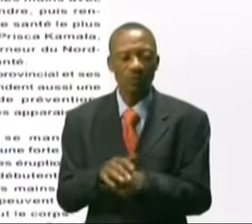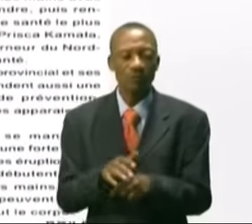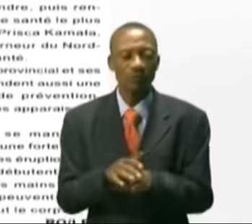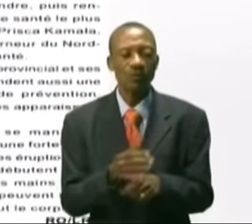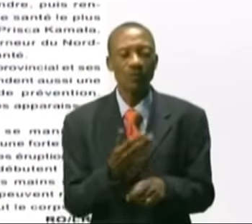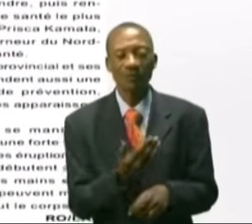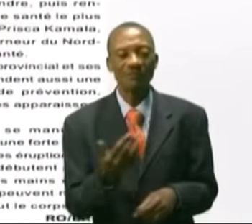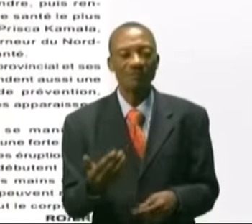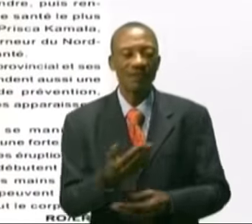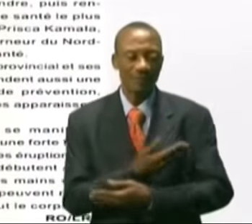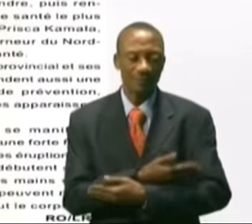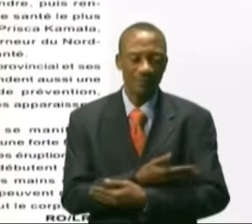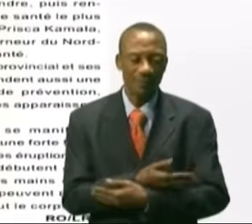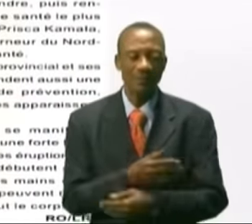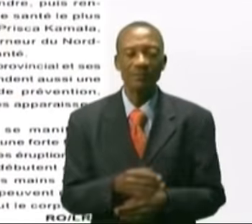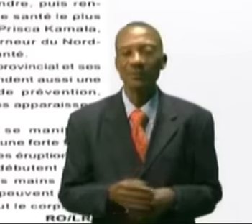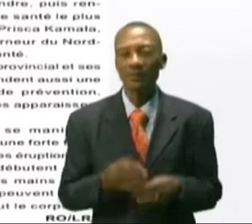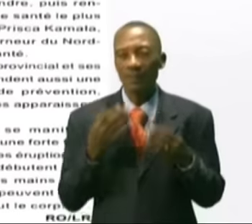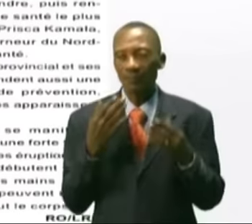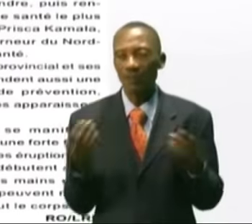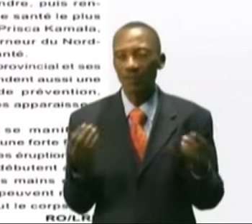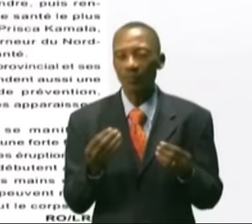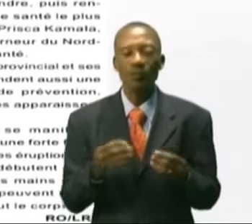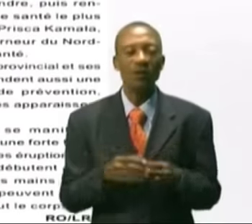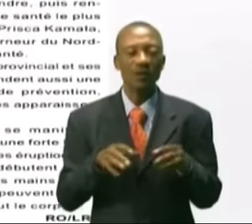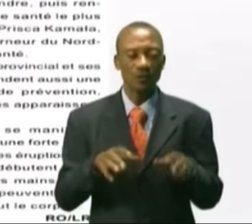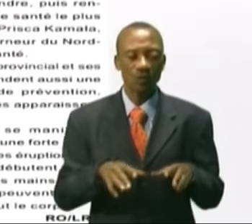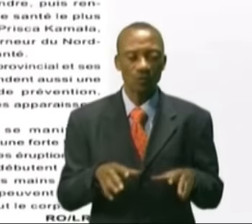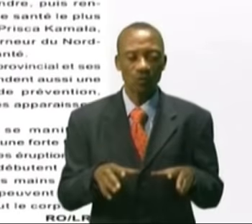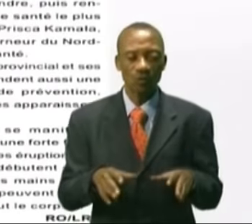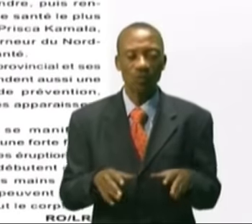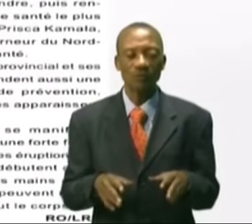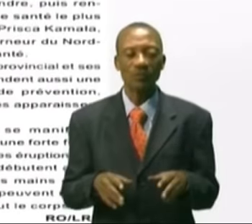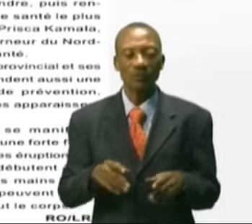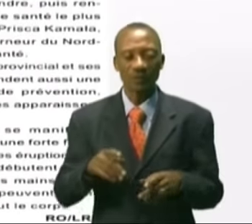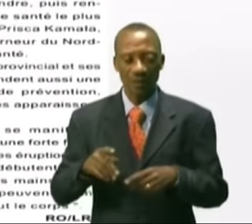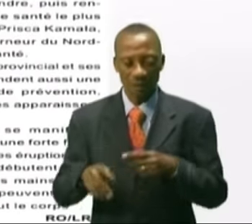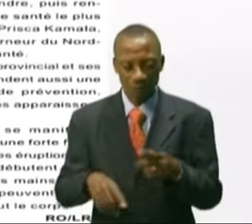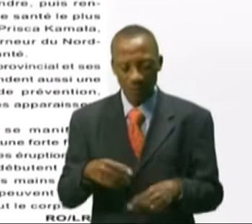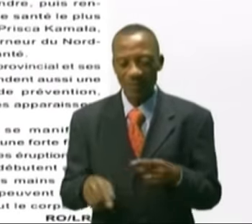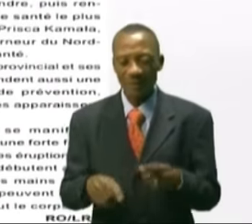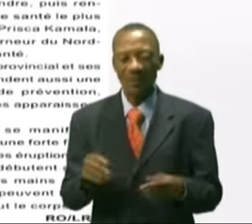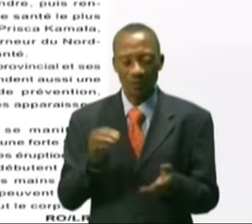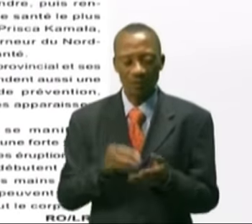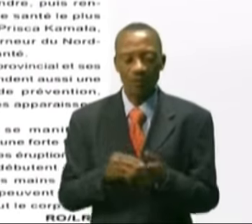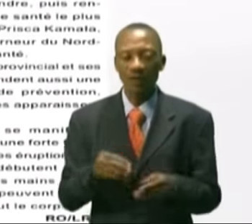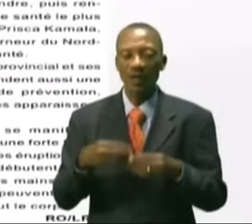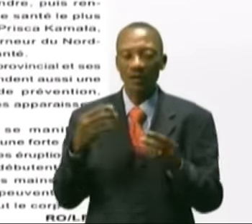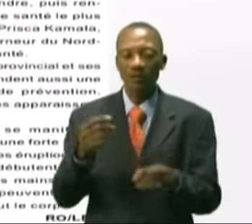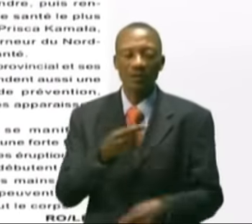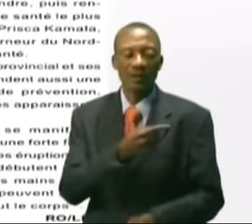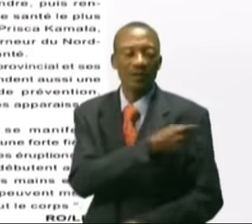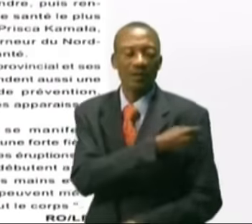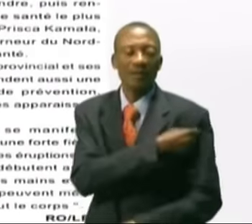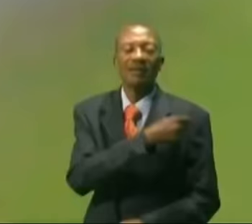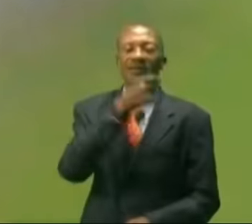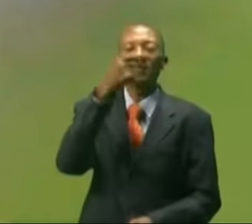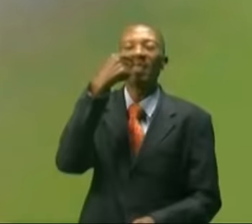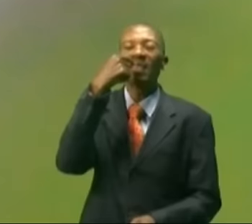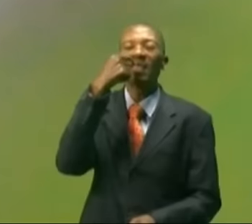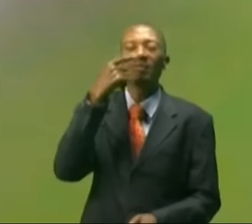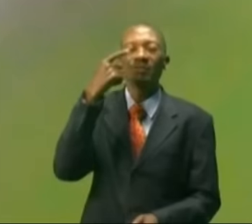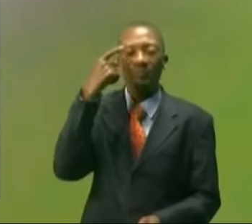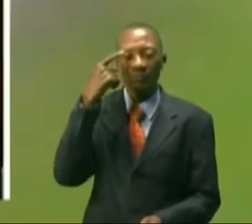de Niragongo avec 5 cas signalés, celle de Goma avec 2 cas et la zone de santé de Karisimbi, 1 cas.